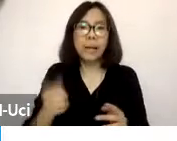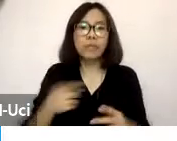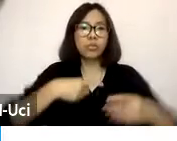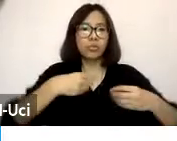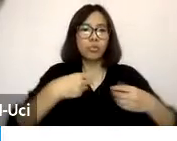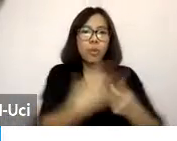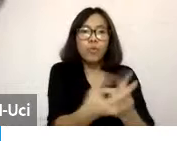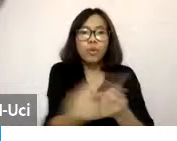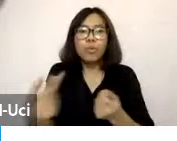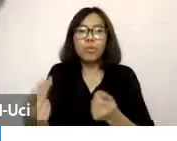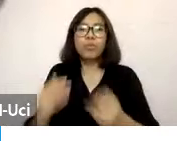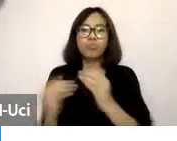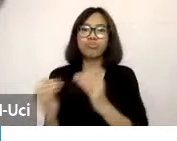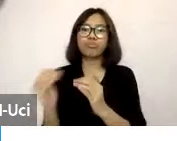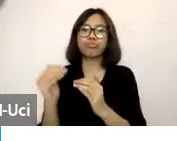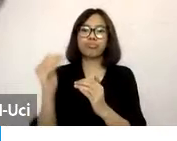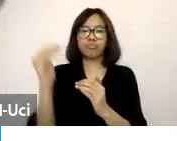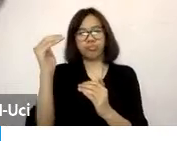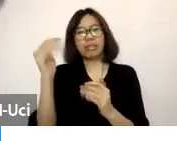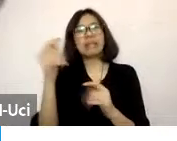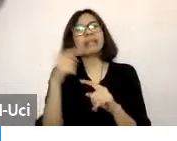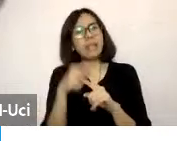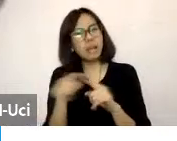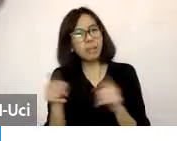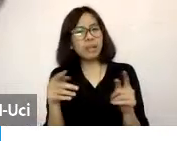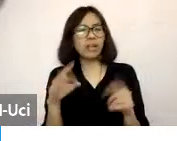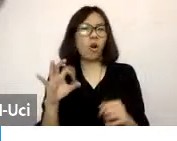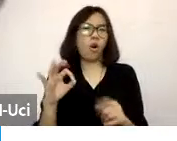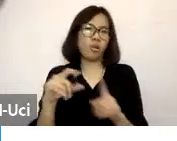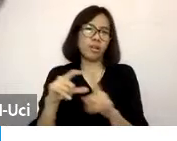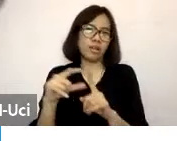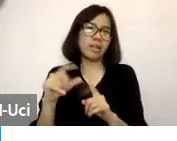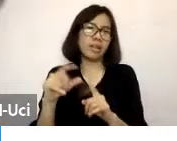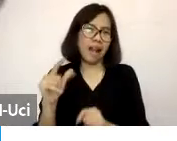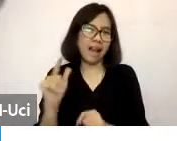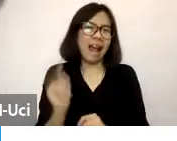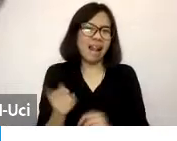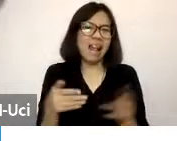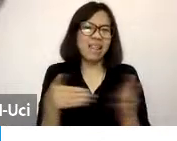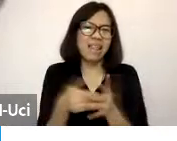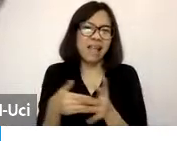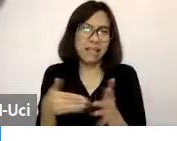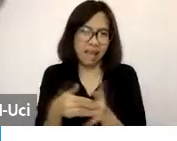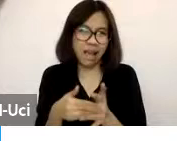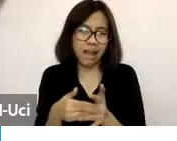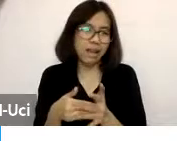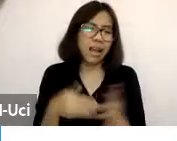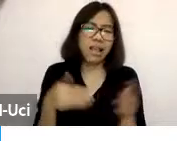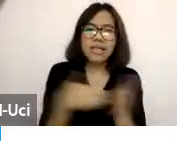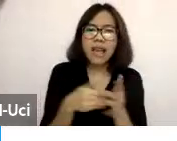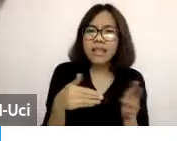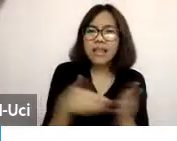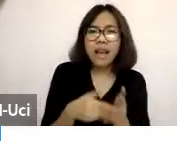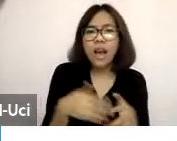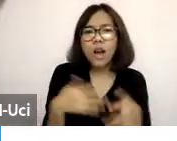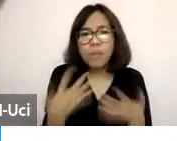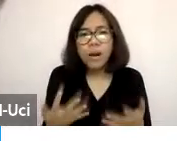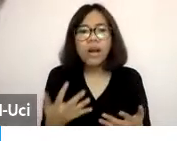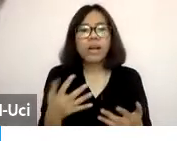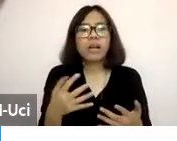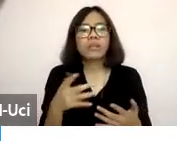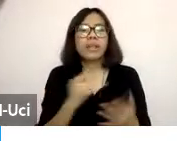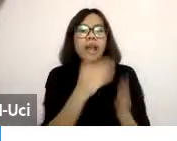tantangan juga ada terkait dengan penetapan Ujian pertama memang belum ada phqc rangka khusus ya dan untuk